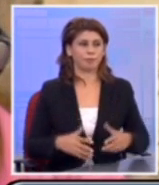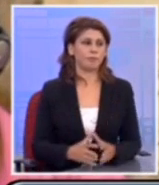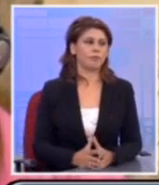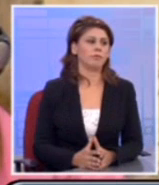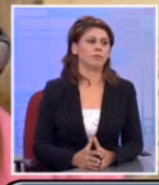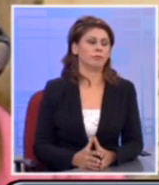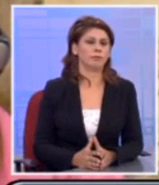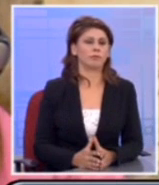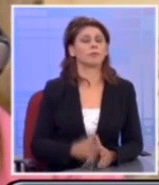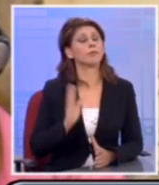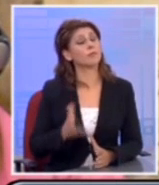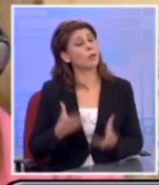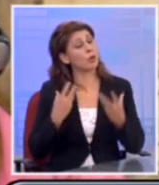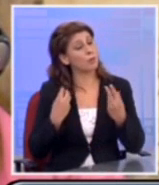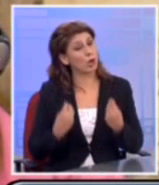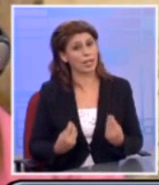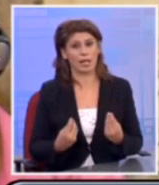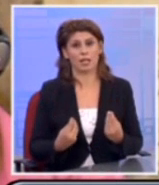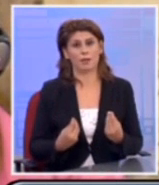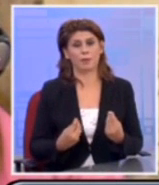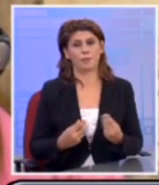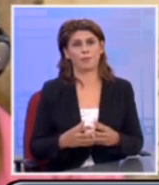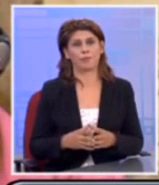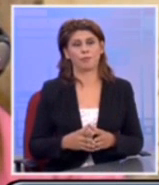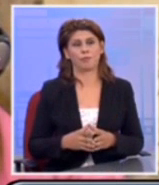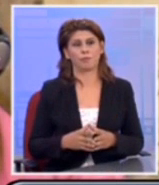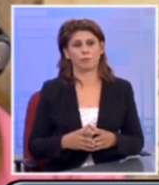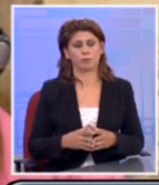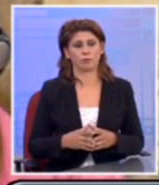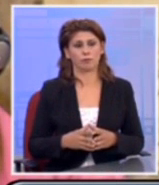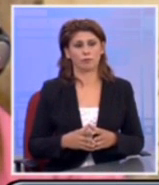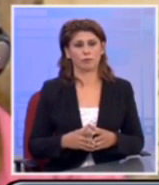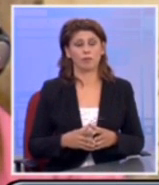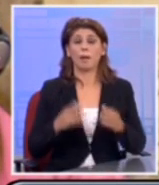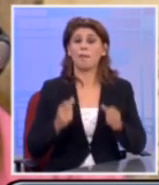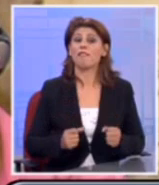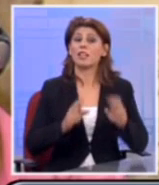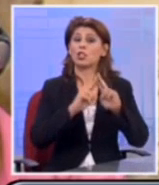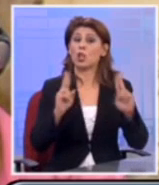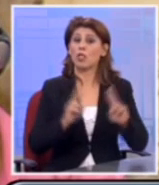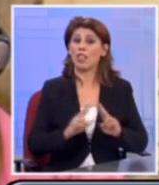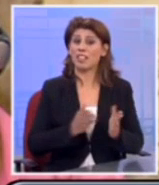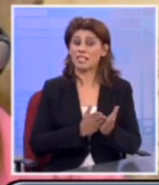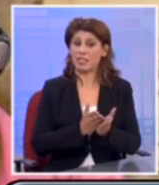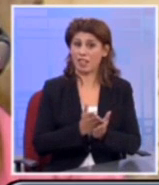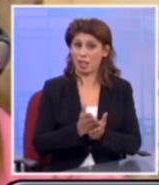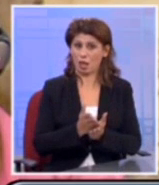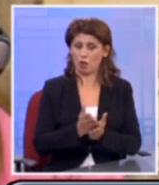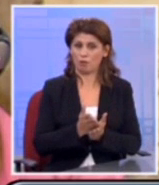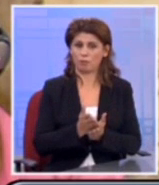κράτος μπορεί θαυμάσια με βάση το διεθνές δίκαιο,